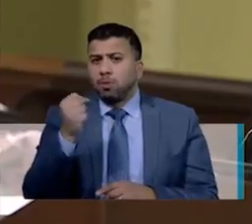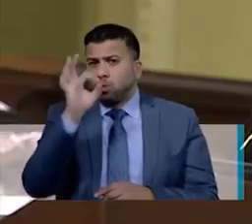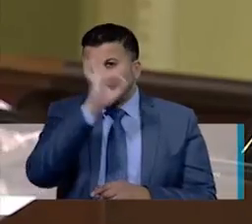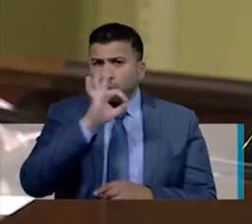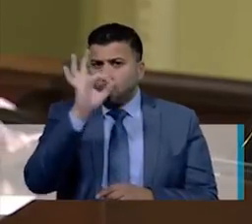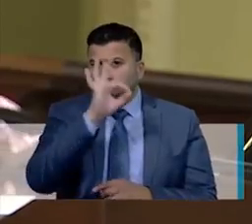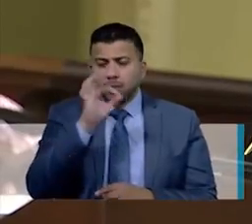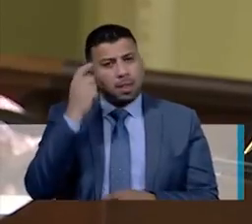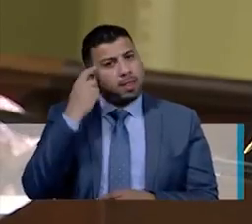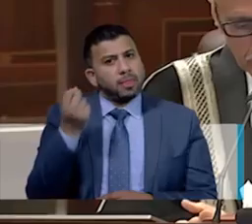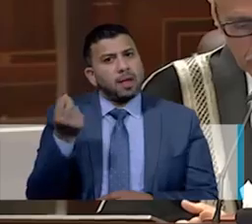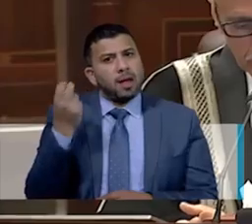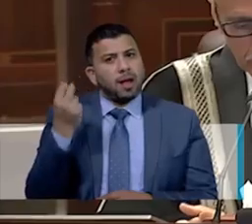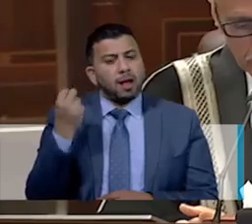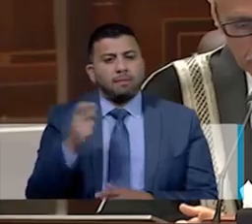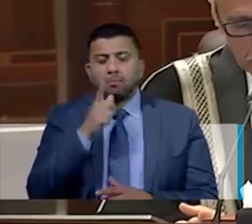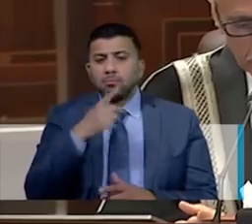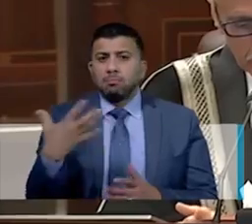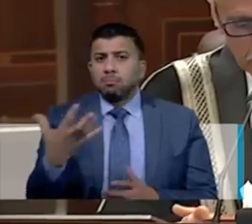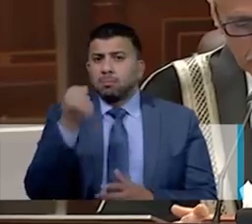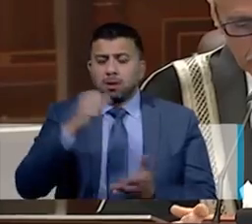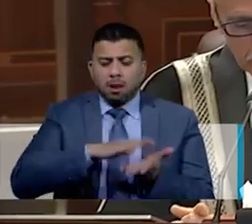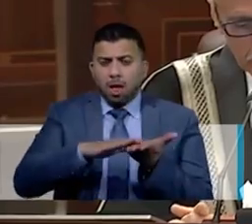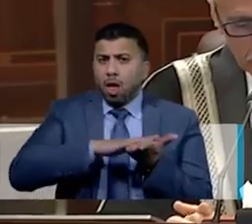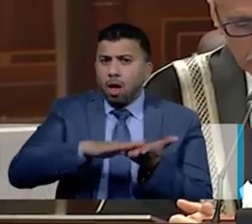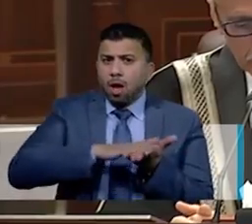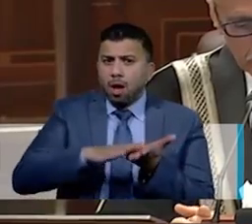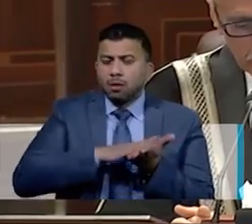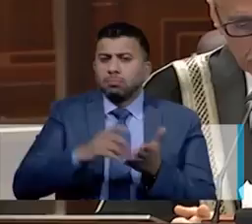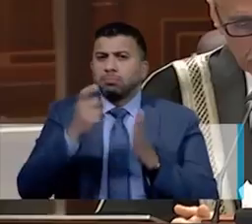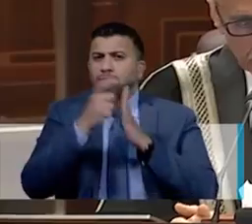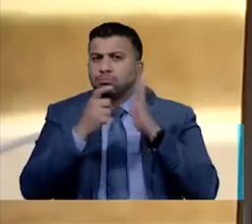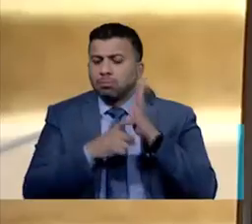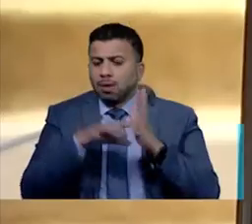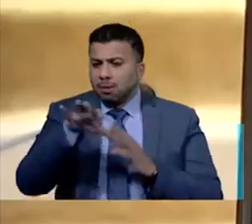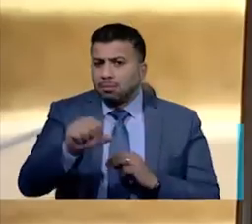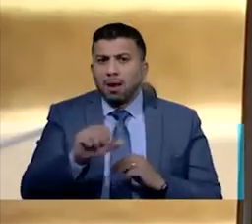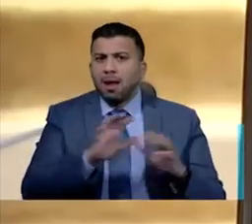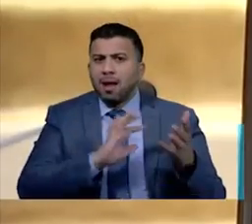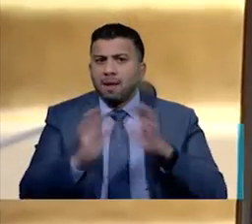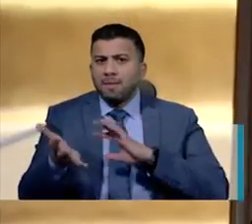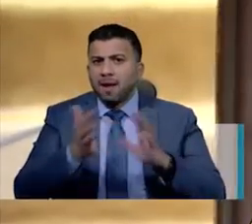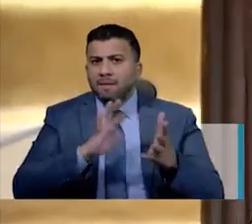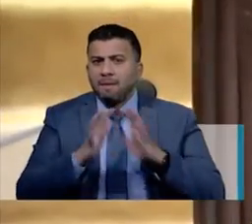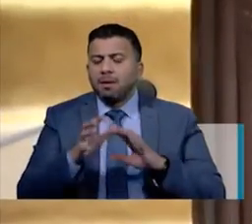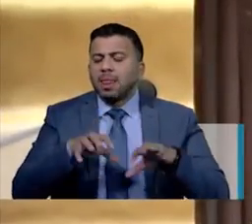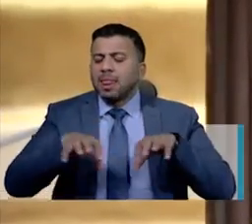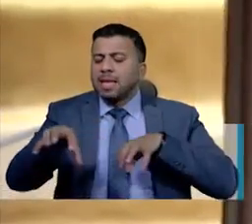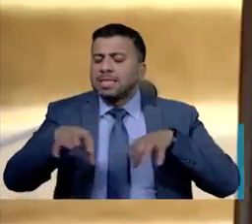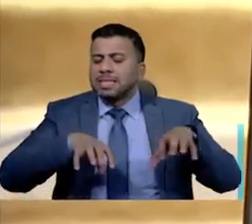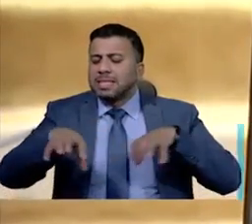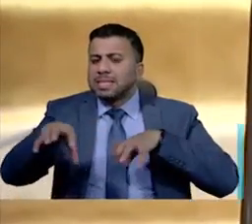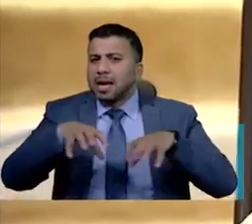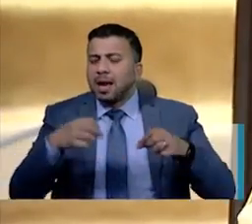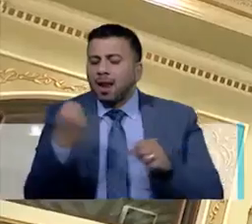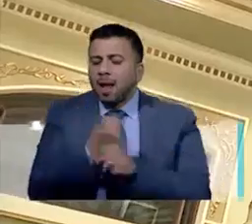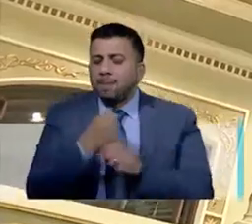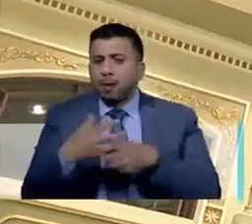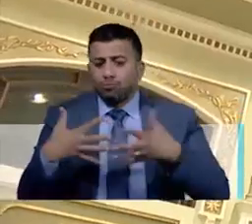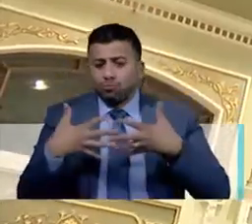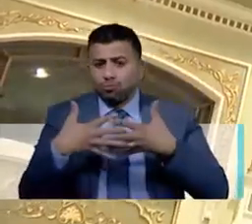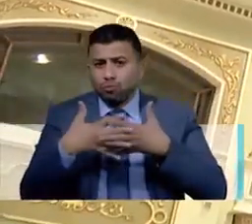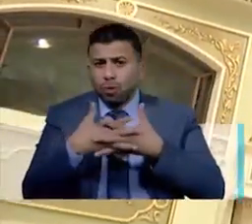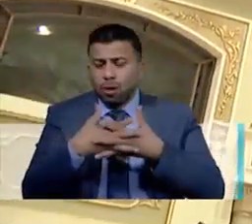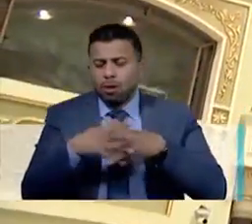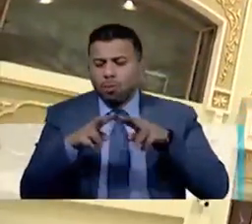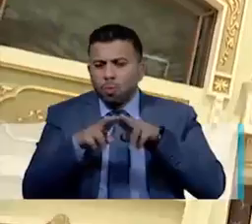التراث الثقافي المادي وملكية الأرض وقيود حيازتها، بجانب آلية تنسيق العمل المشترك